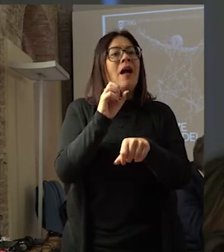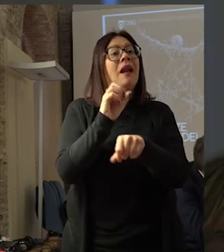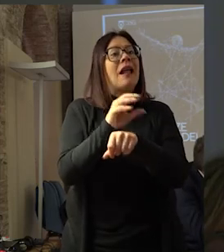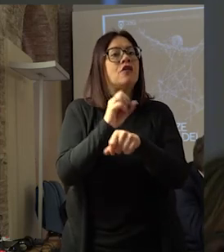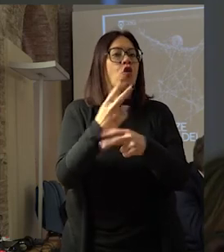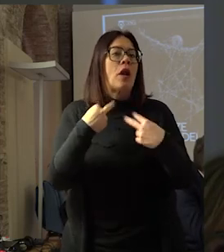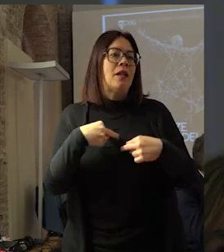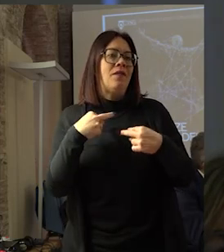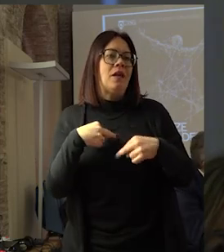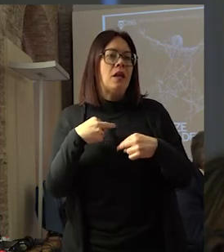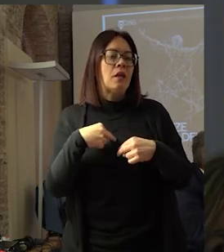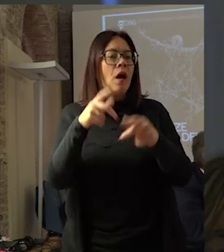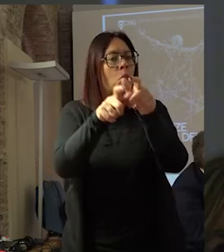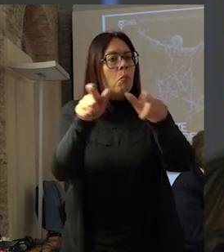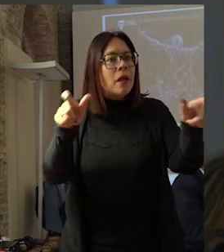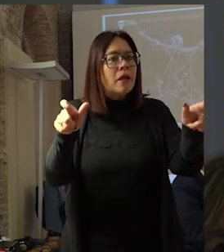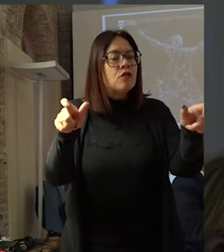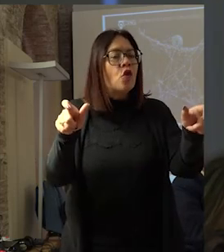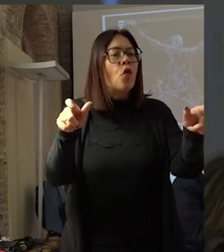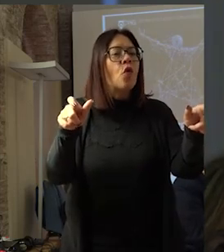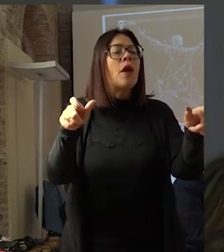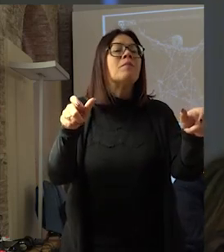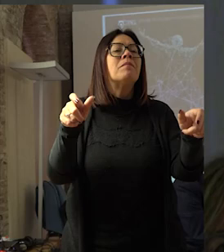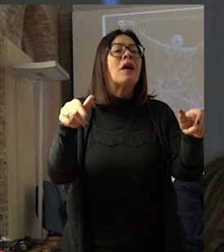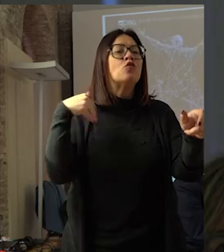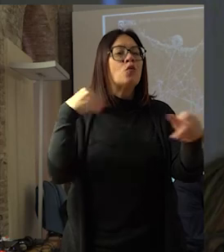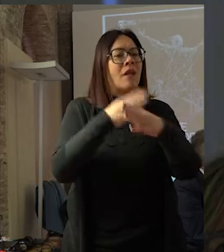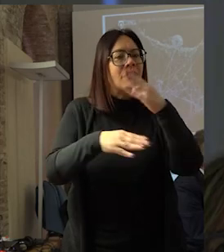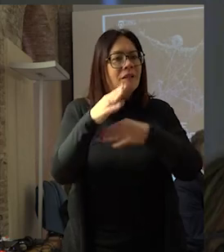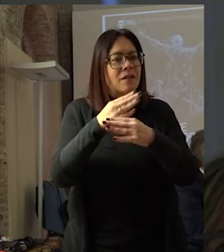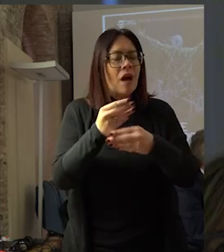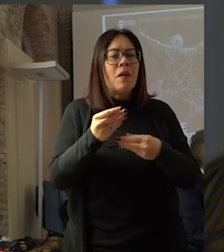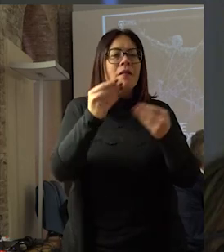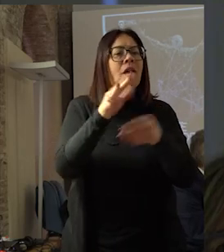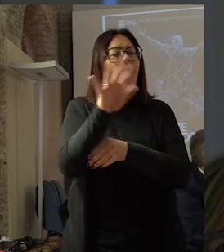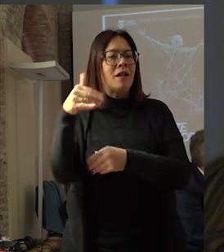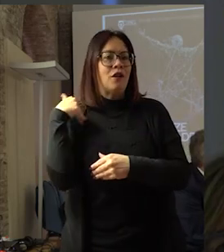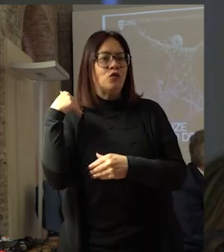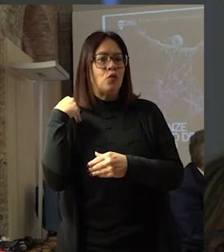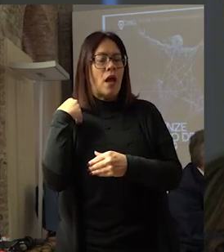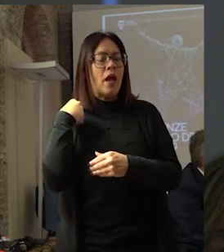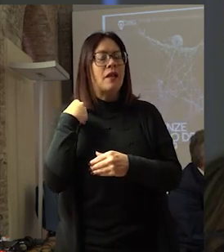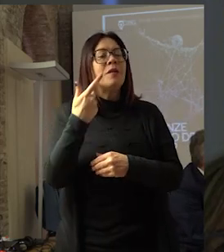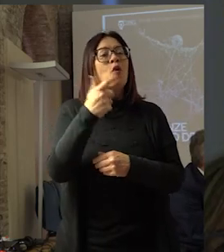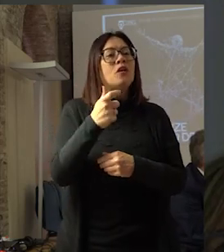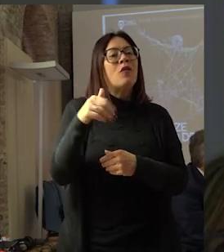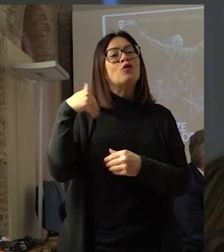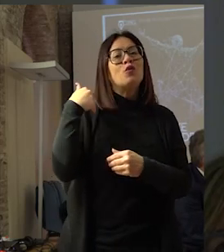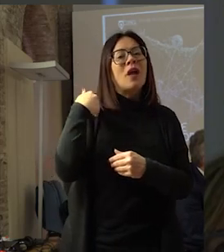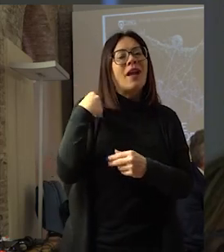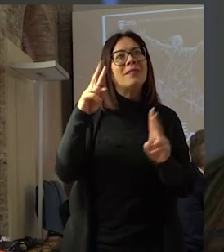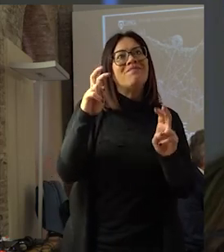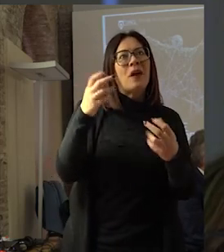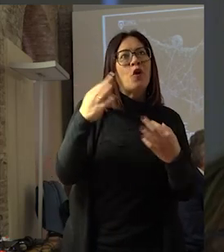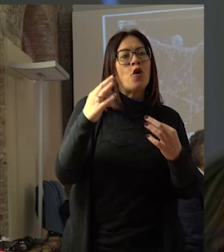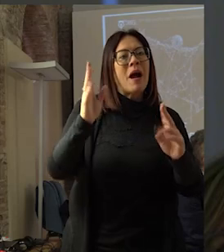che queste persone, che voi date in classe agli studenti che si confrontano con voi e con gli